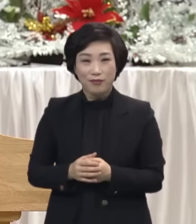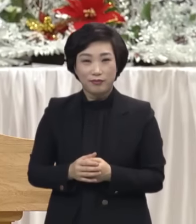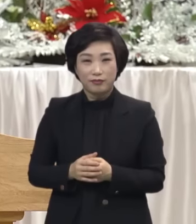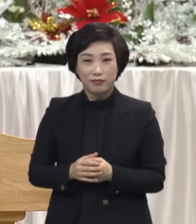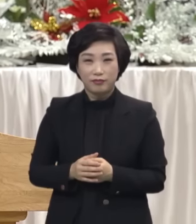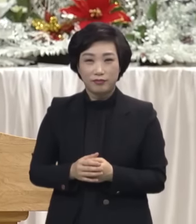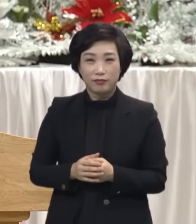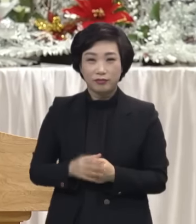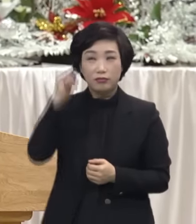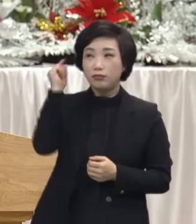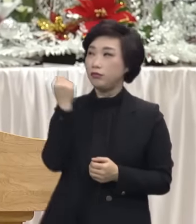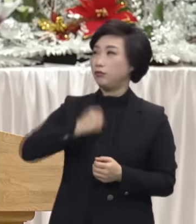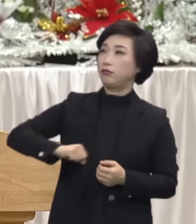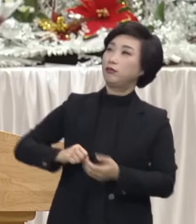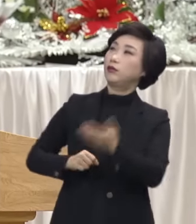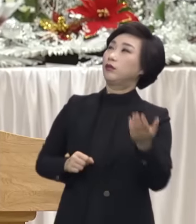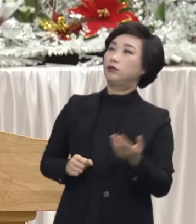아라는 것도 없다.